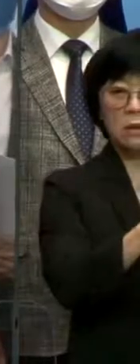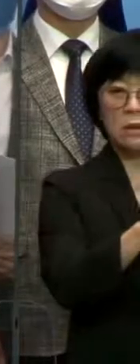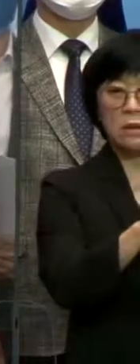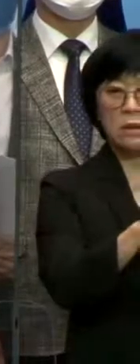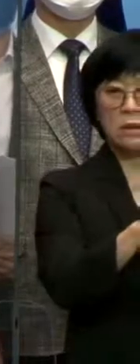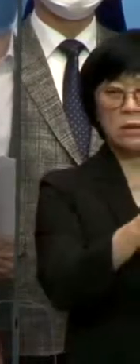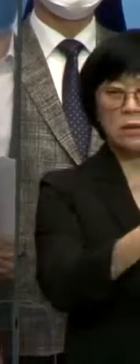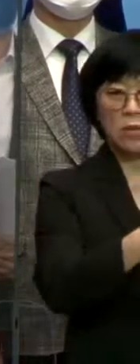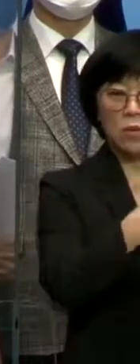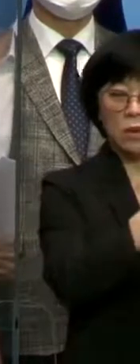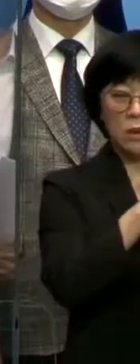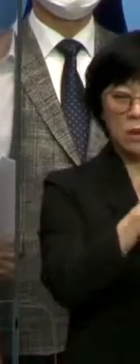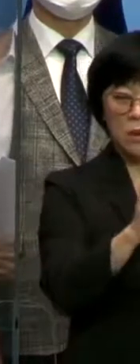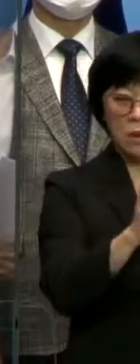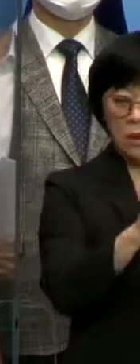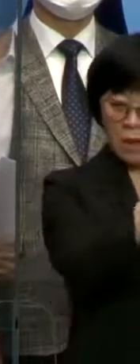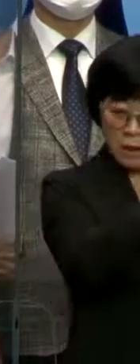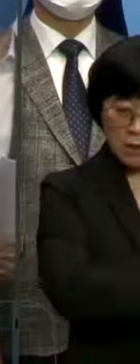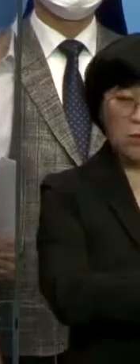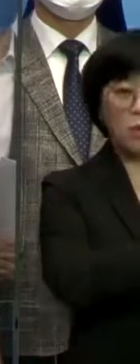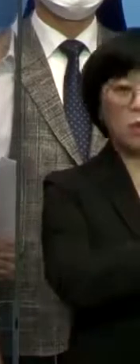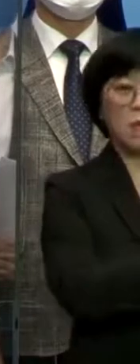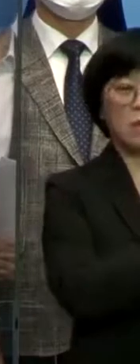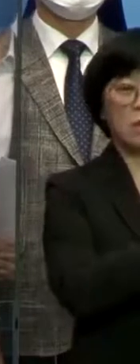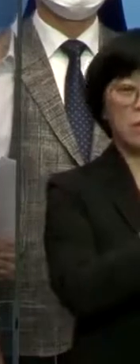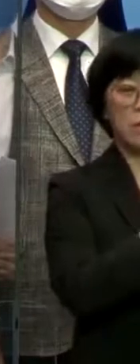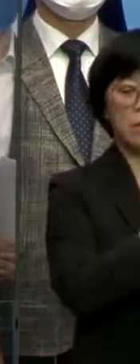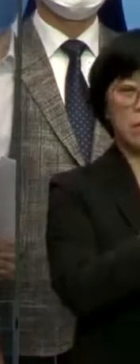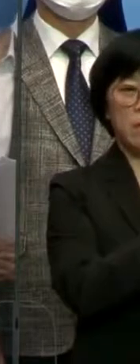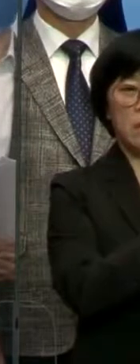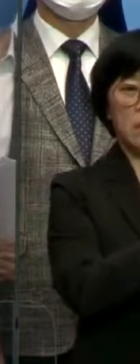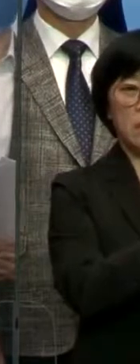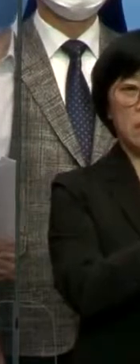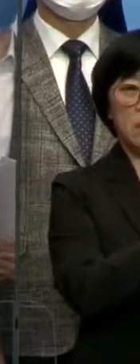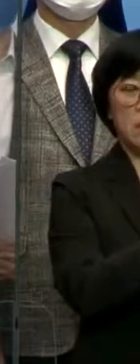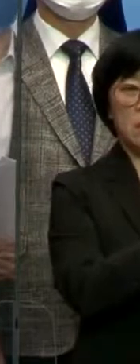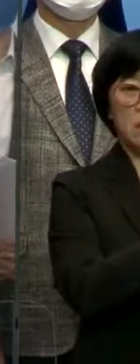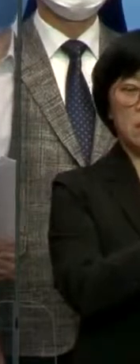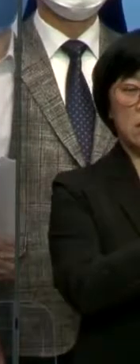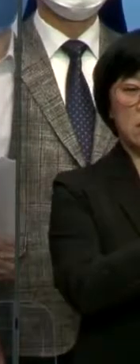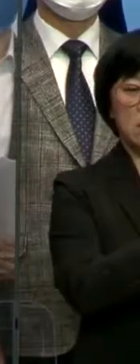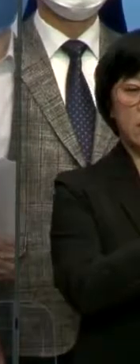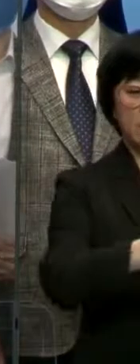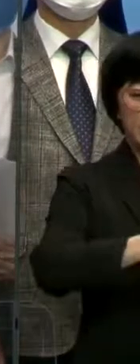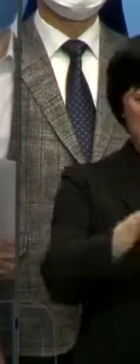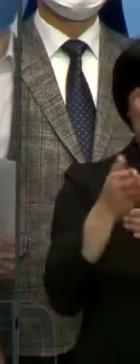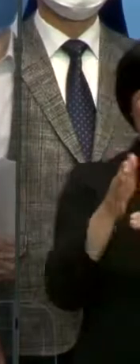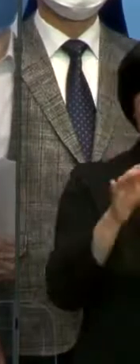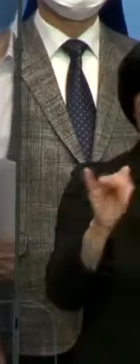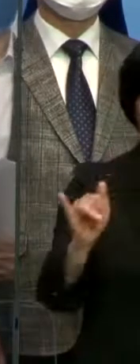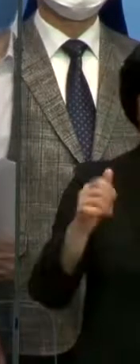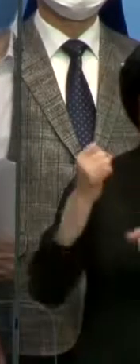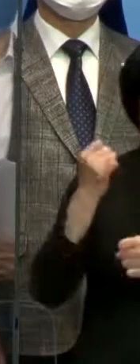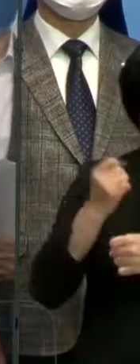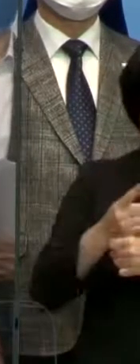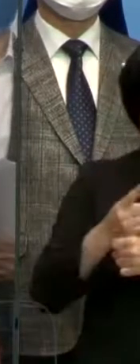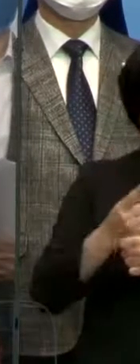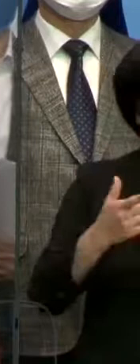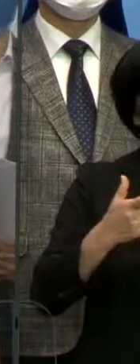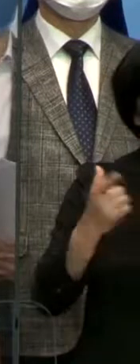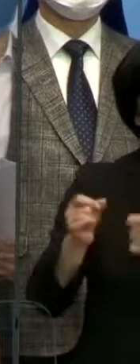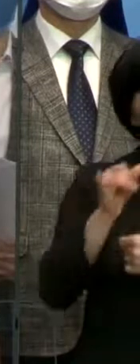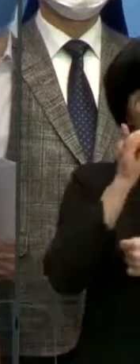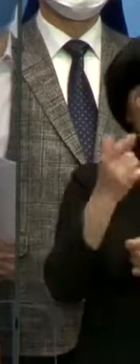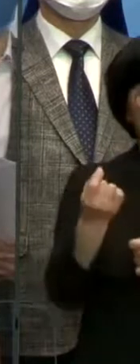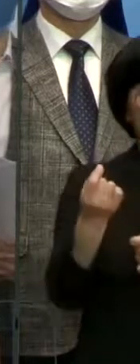의료인들에 대해서 이력을 공개하는 것인데요. 이 부분은 다른 전문 직역들이 이미 다 하고 있는